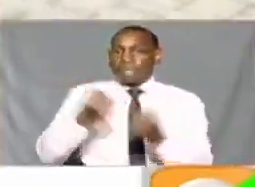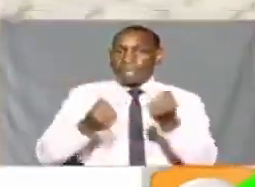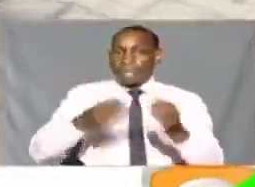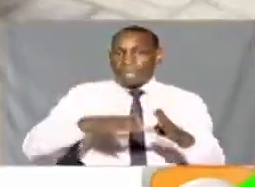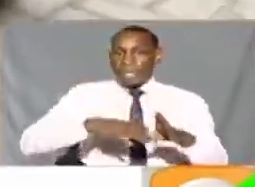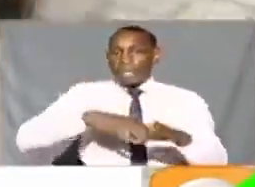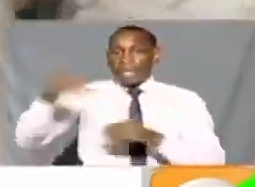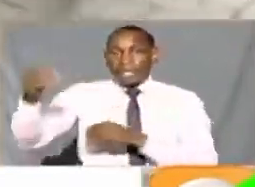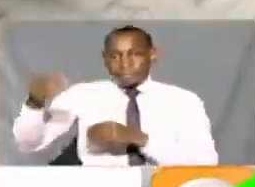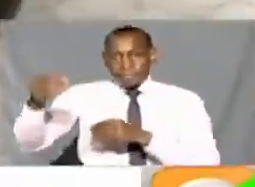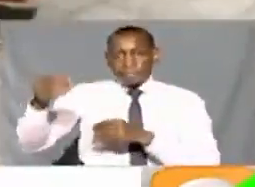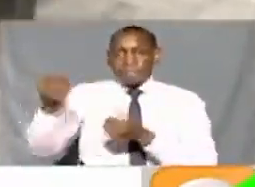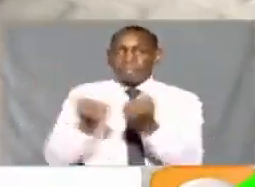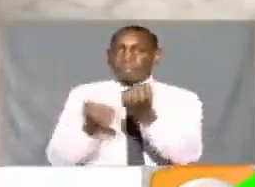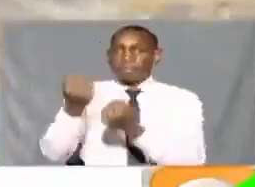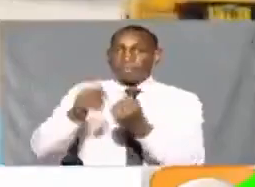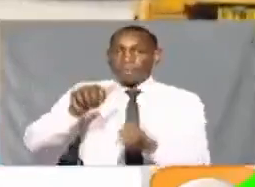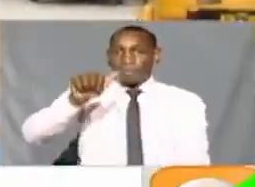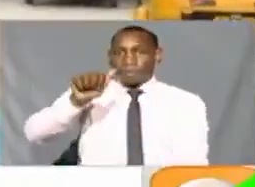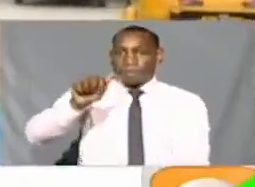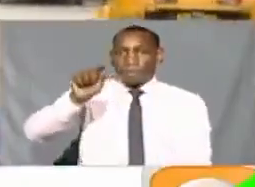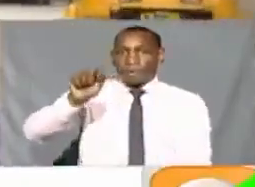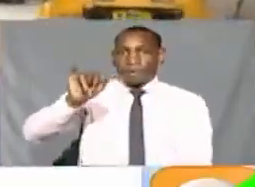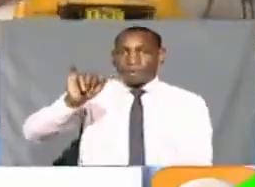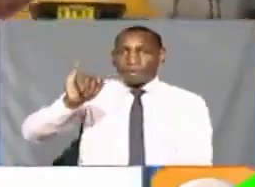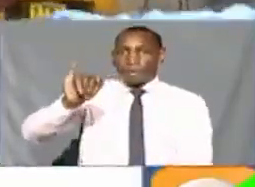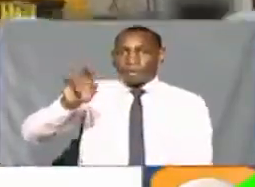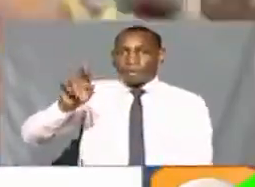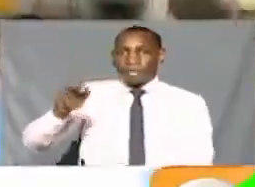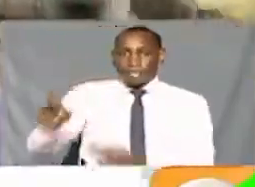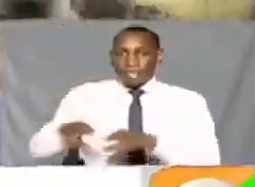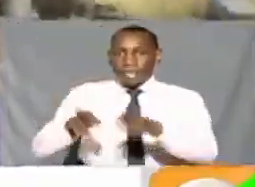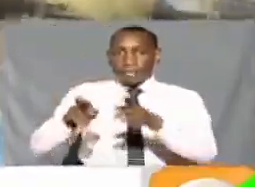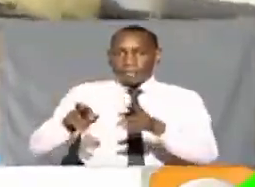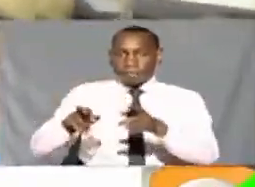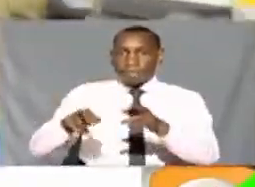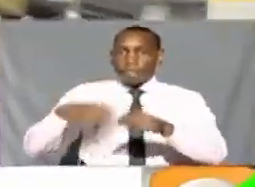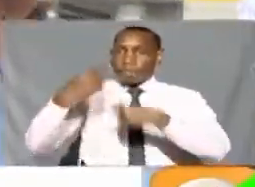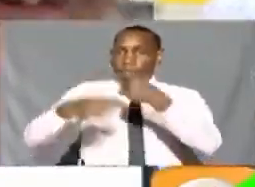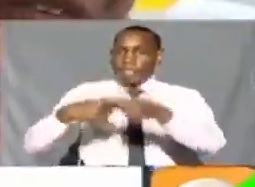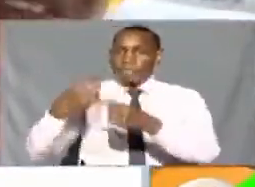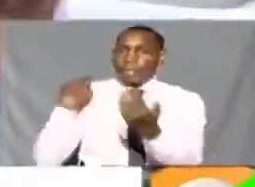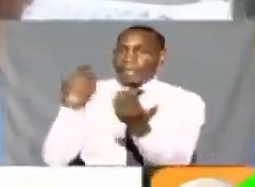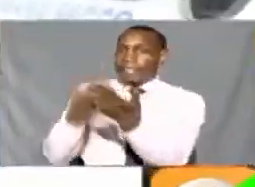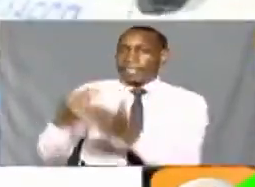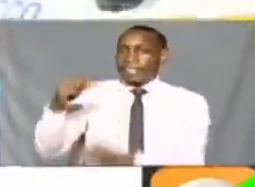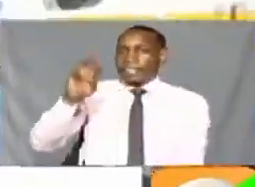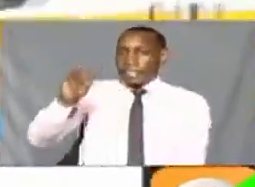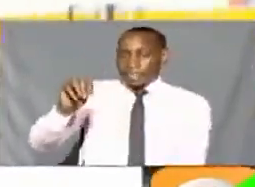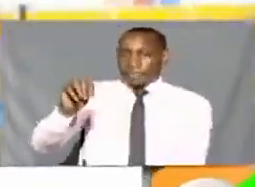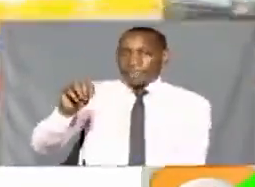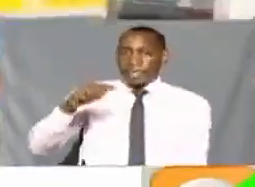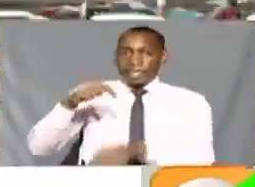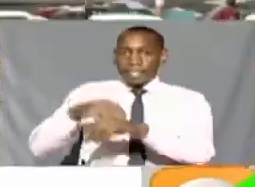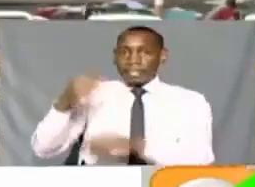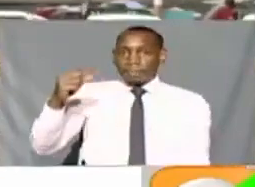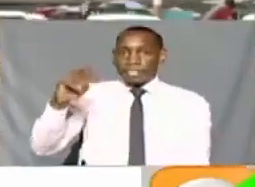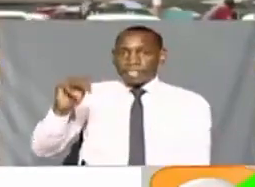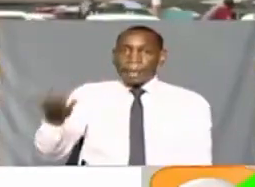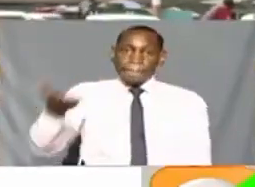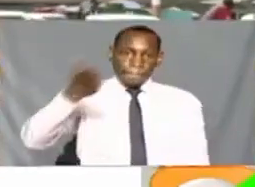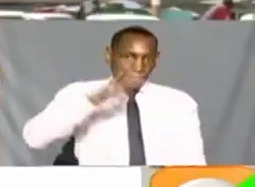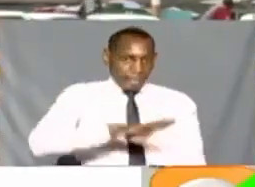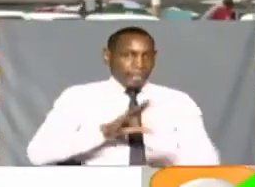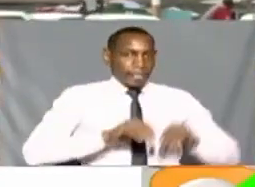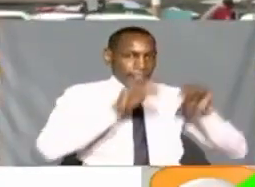Naondoka naenda mpaka Athiriva, fika Athiriva naenda mpaka GM, fika GM narudi tena